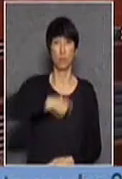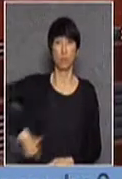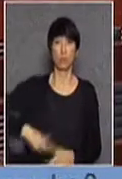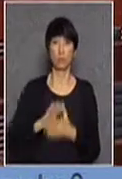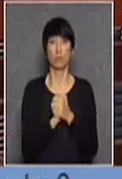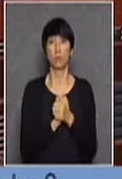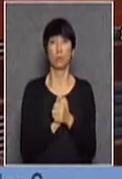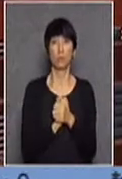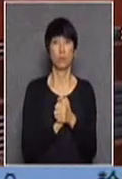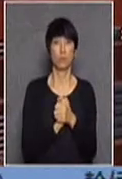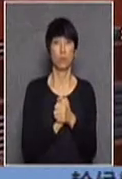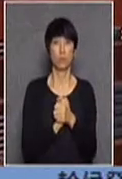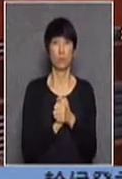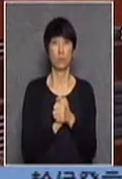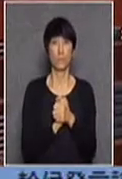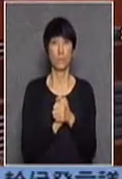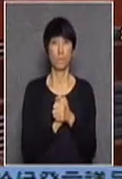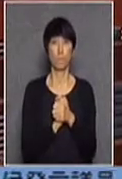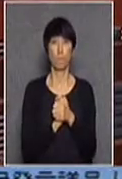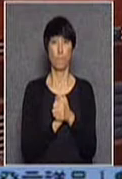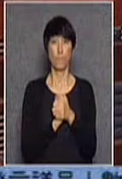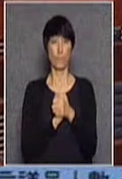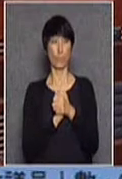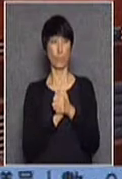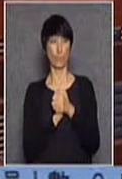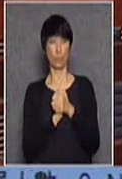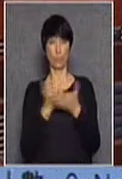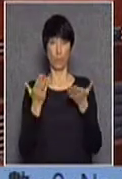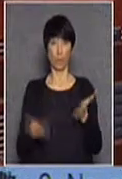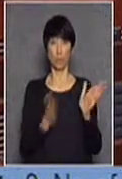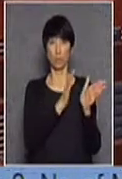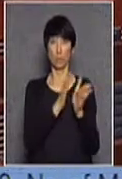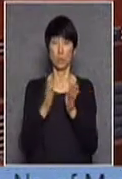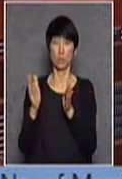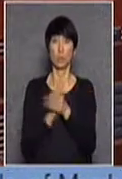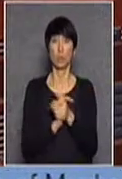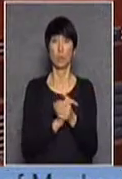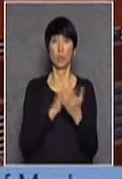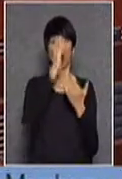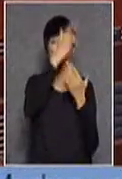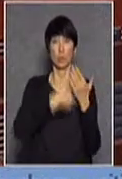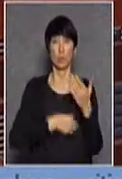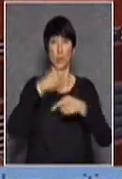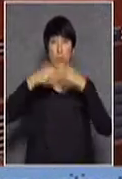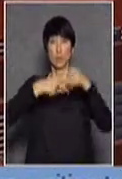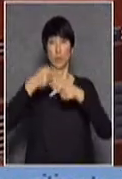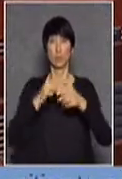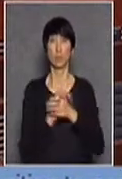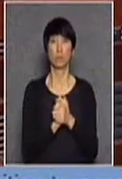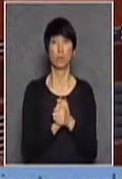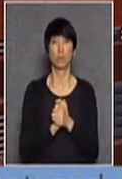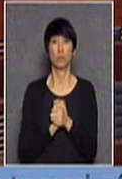主席，今天處理這項《條例草案》的審議，可以說是